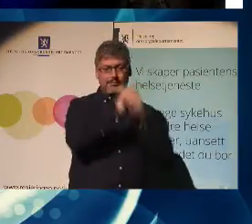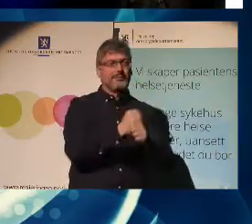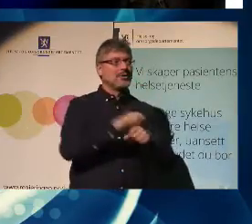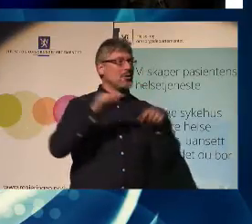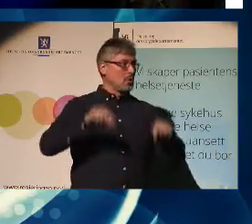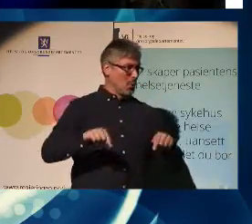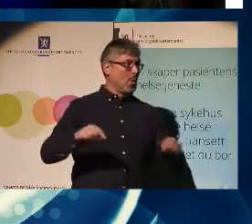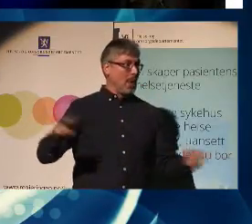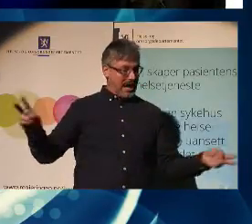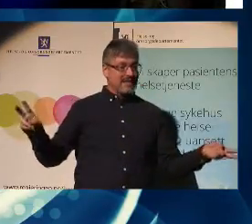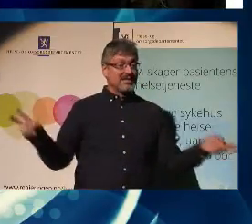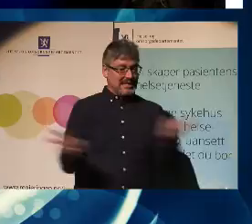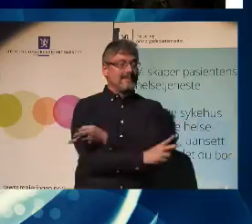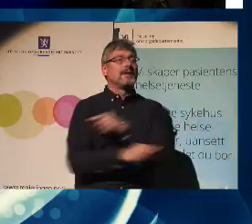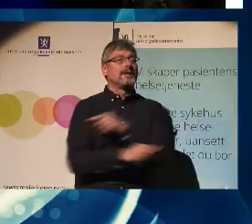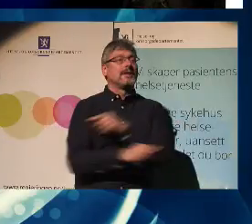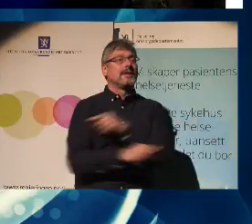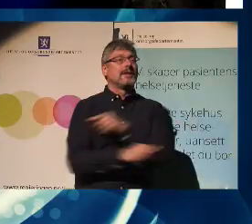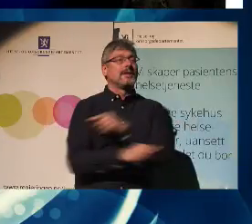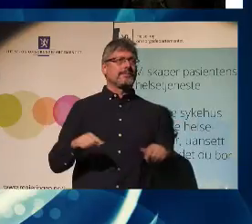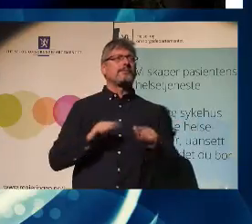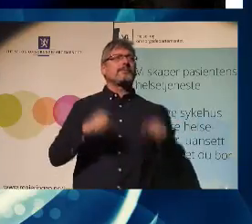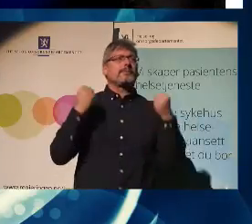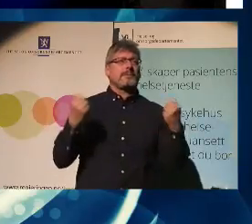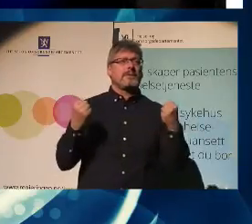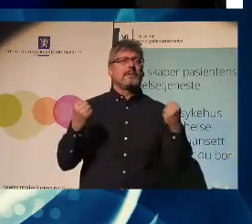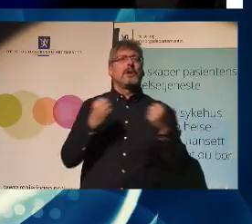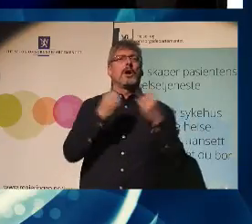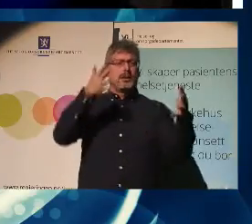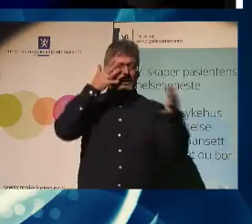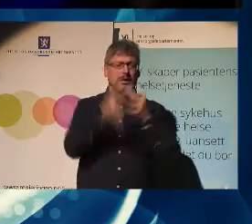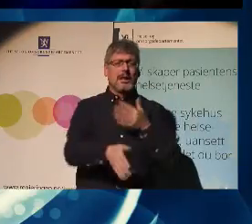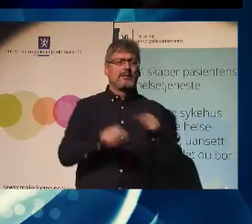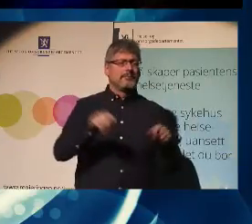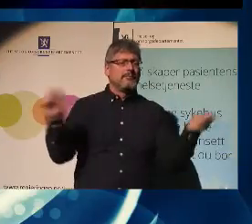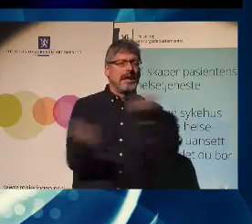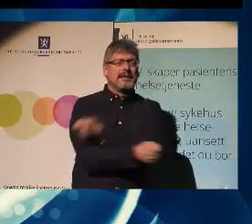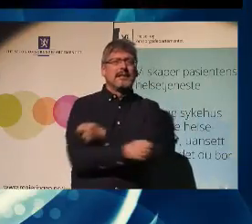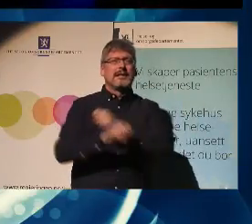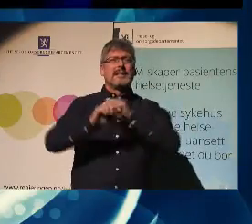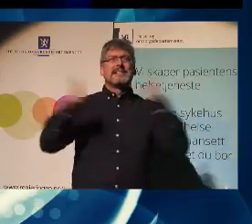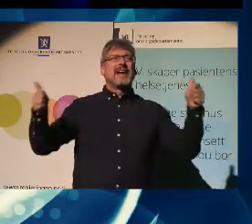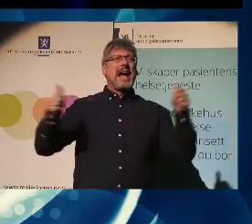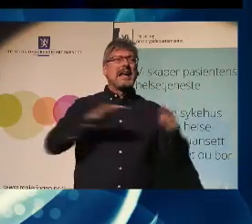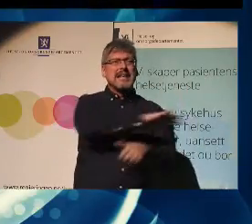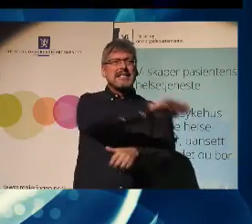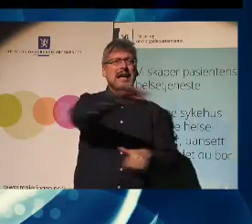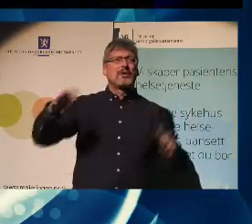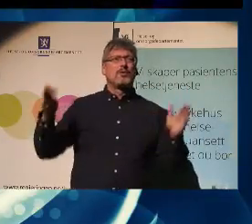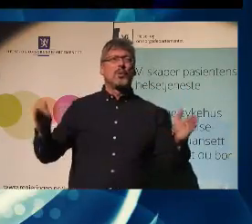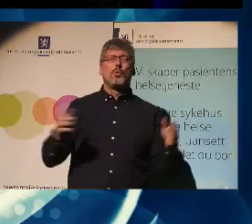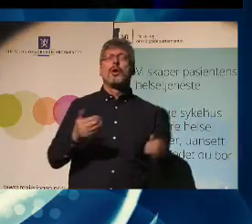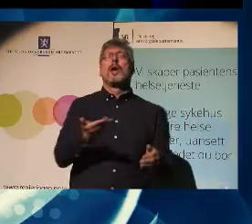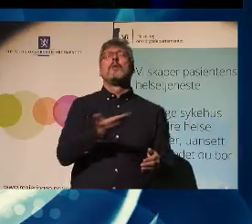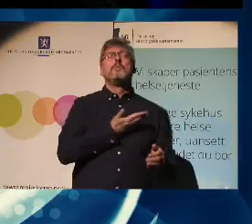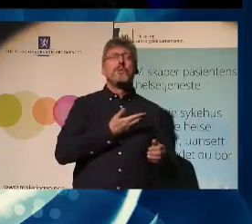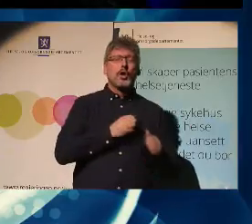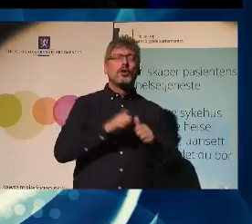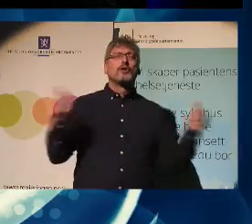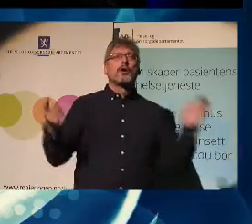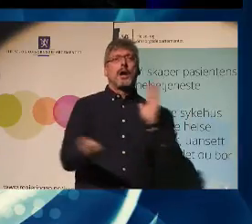jo I gang. Men den kapasiteten til å få til det, den endringen I hele denne svære sektoren, det en mye større